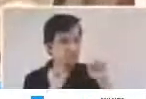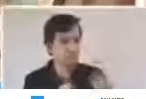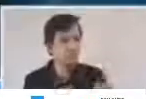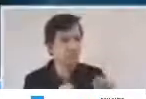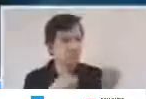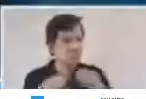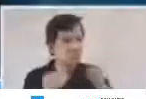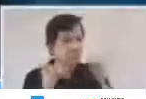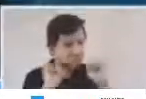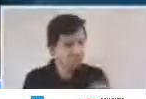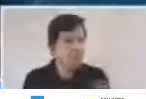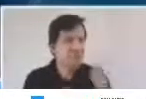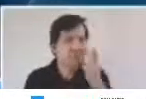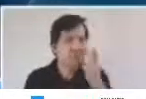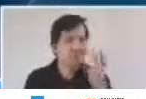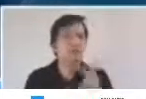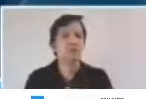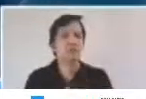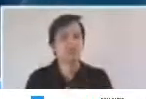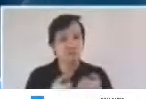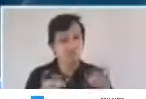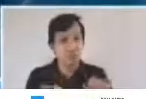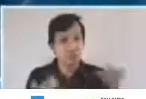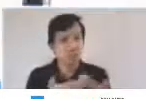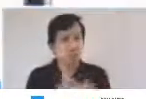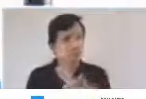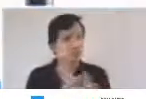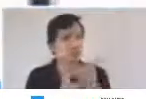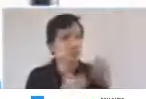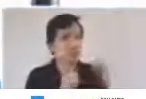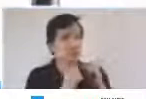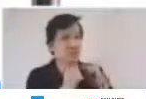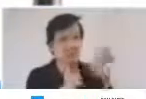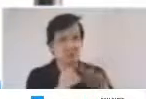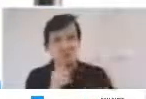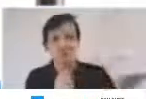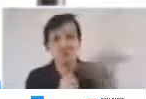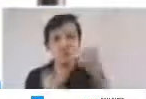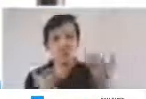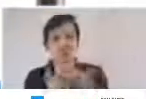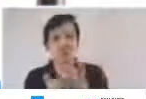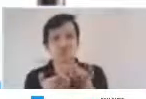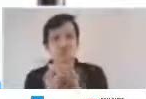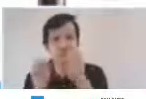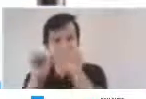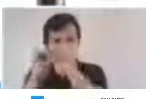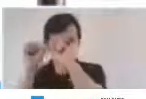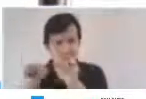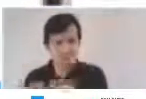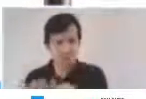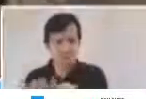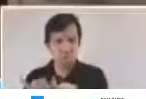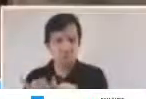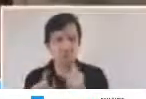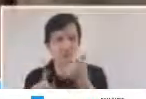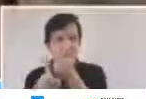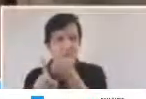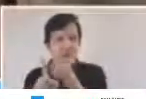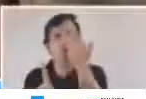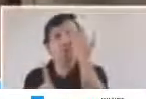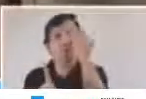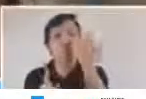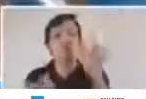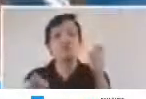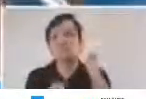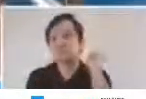trabaho, kailangan ma-screen sila during that day na bumalik sila sa trabaho at makita kung may simptomas sila. Kung may simptomas